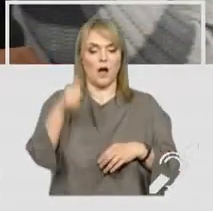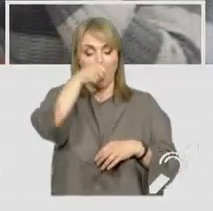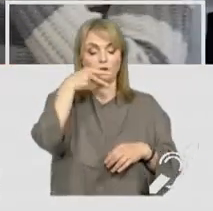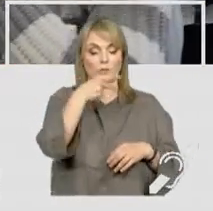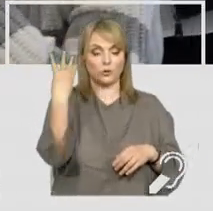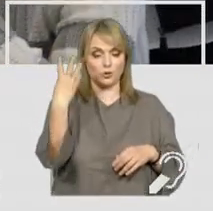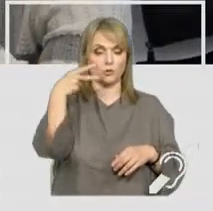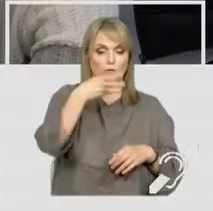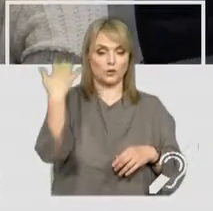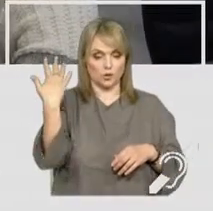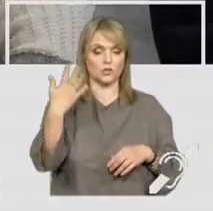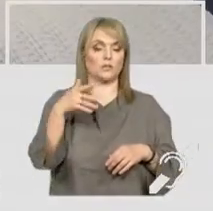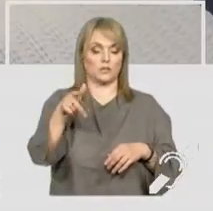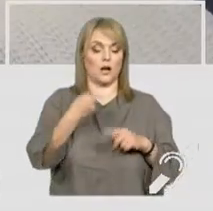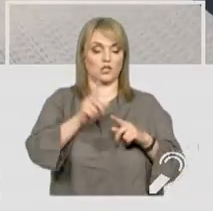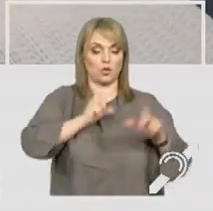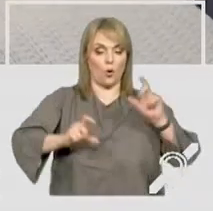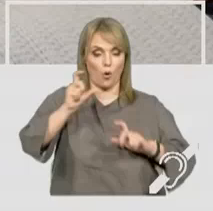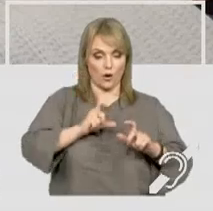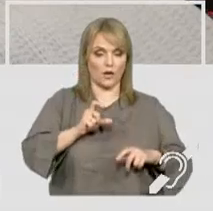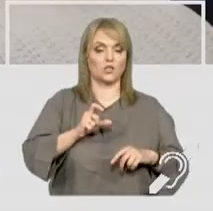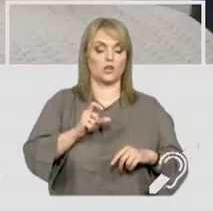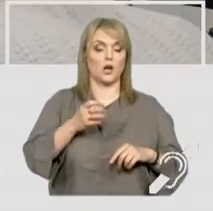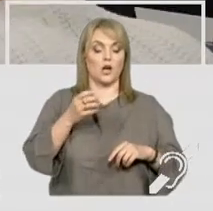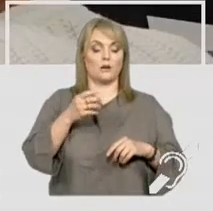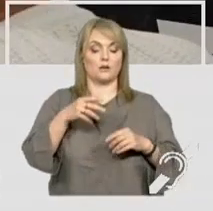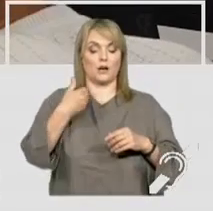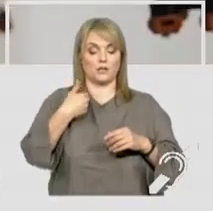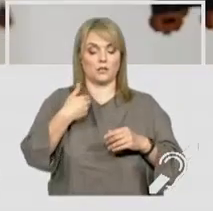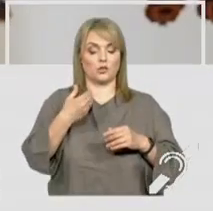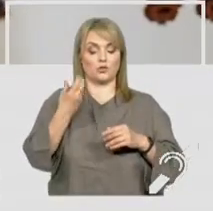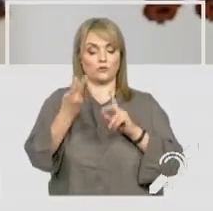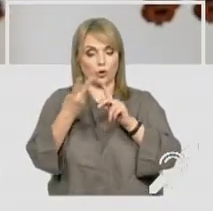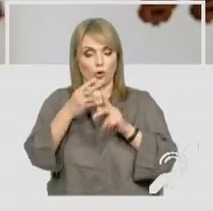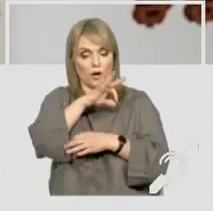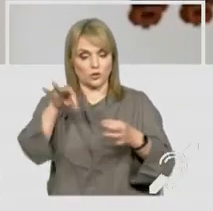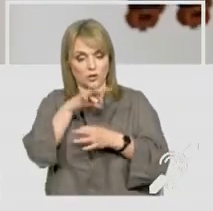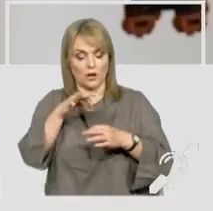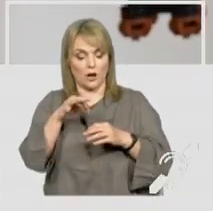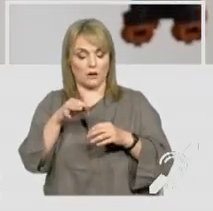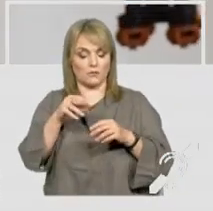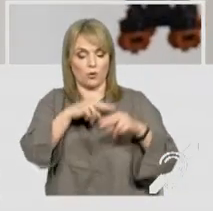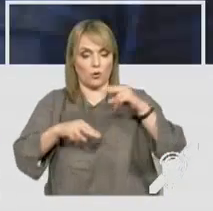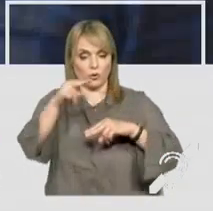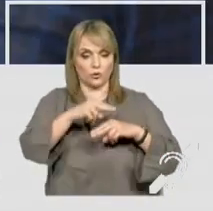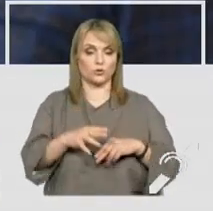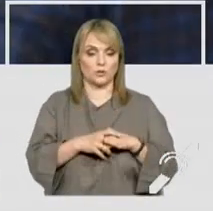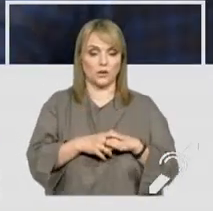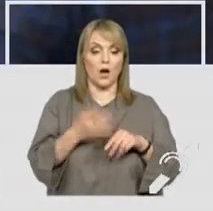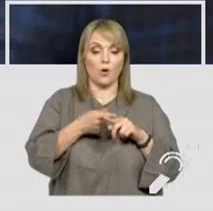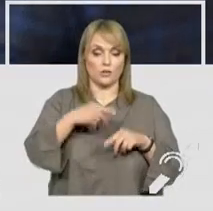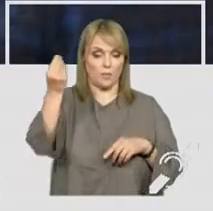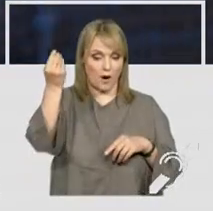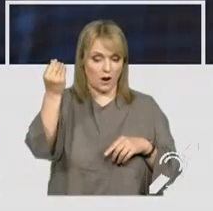2024-2025, Colegiul Tehnic Agricol din Soroca va beneficia de un al doilea proiect investițional în valoare de 168.000 de euro. Cu